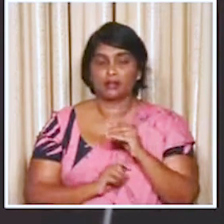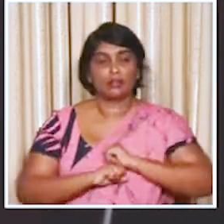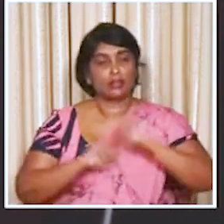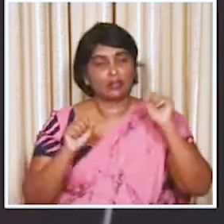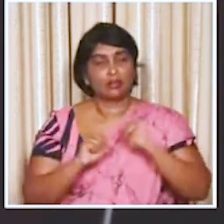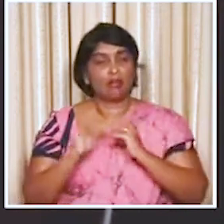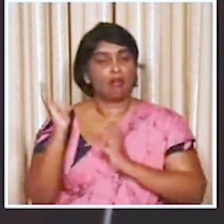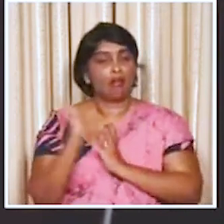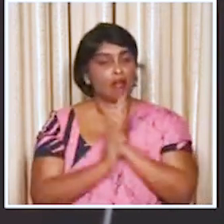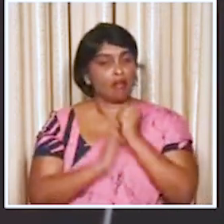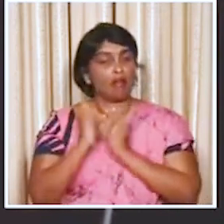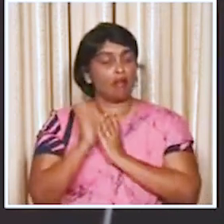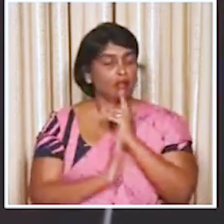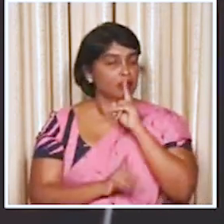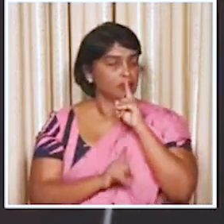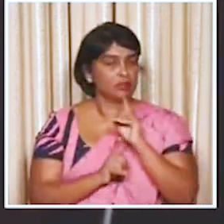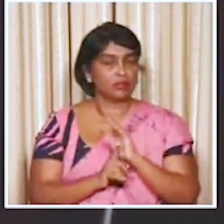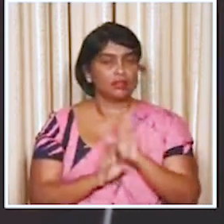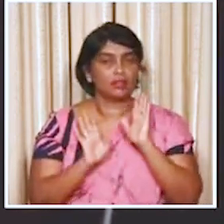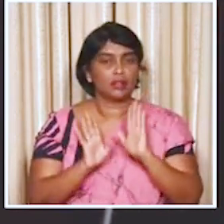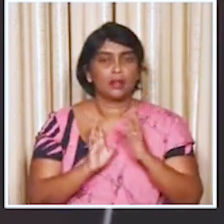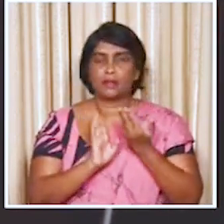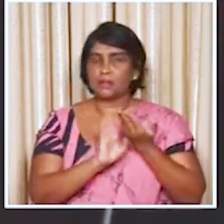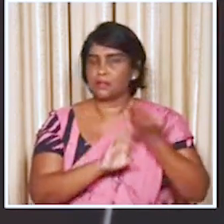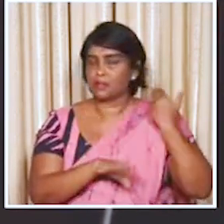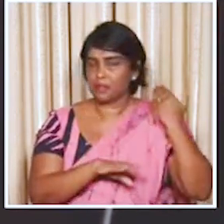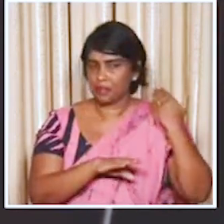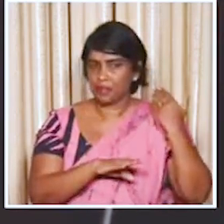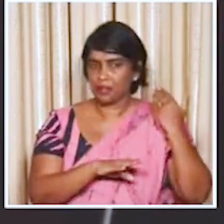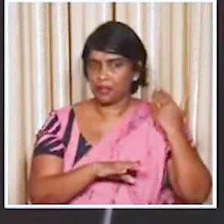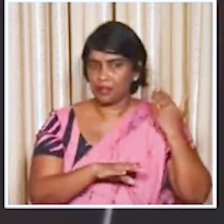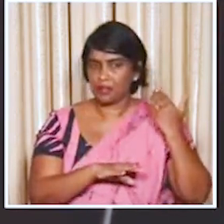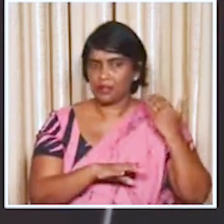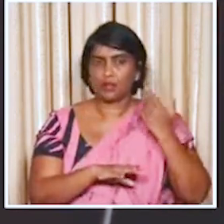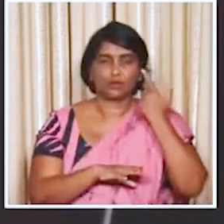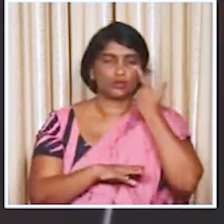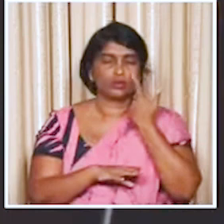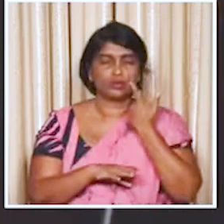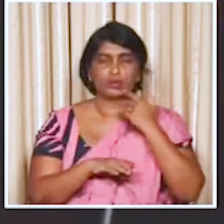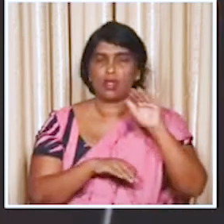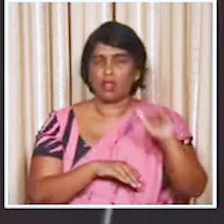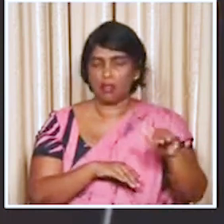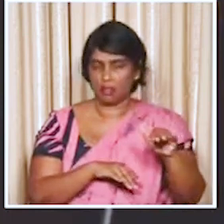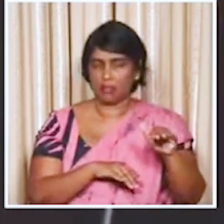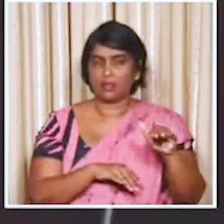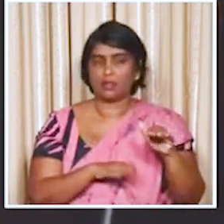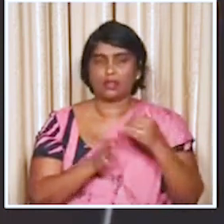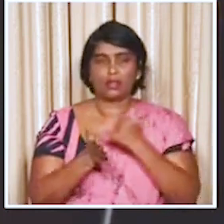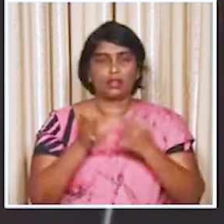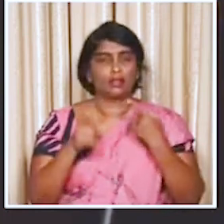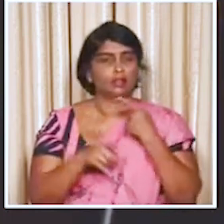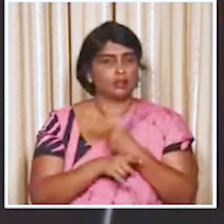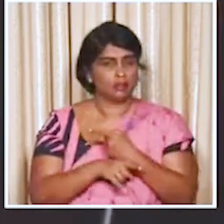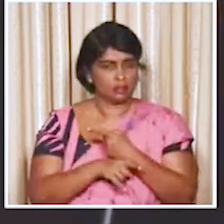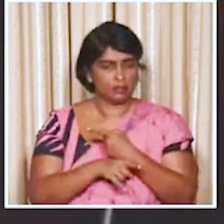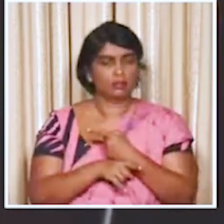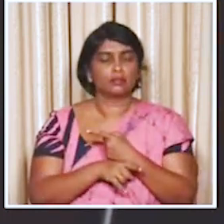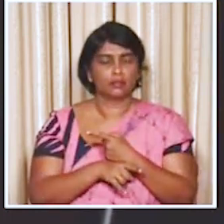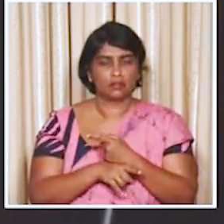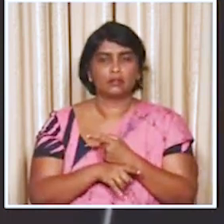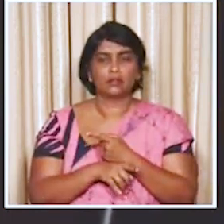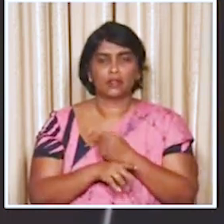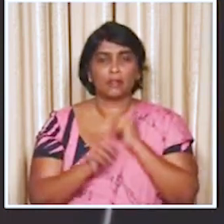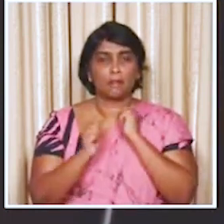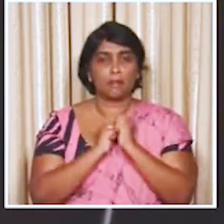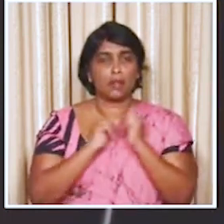behala me aiti wasikam kia gana, me pahugi kala, me ahinsaka darwek. Linggi kapayojane itu laku aja kami